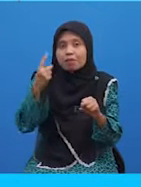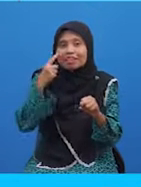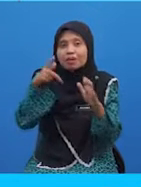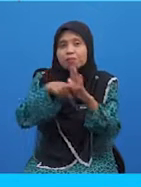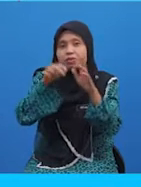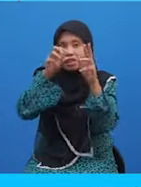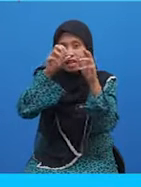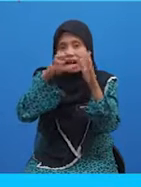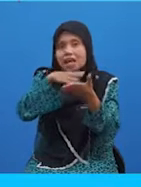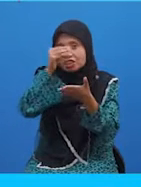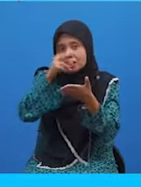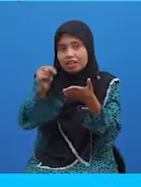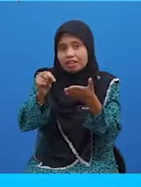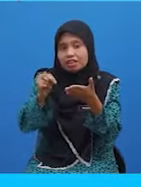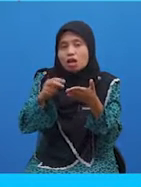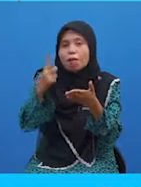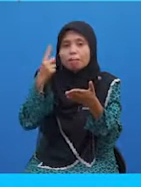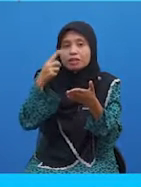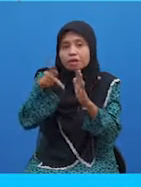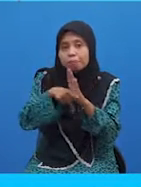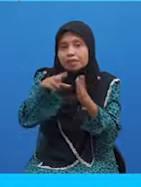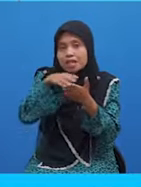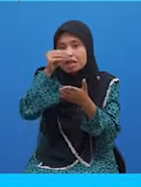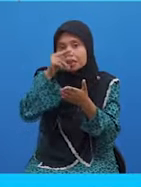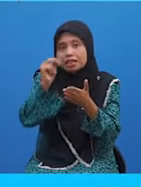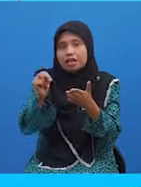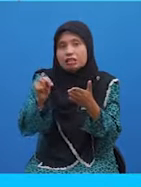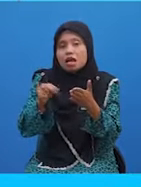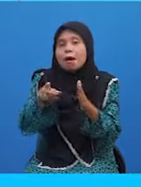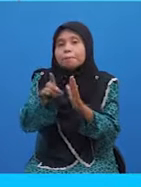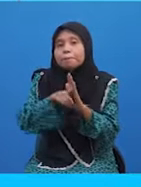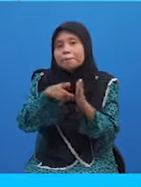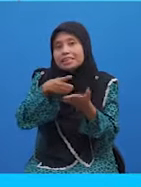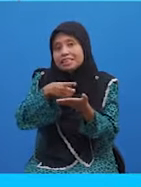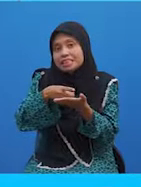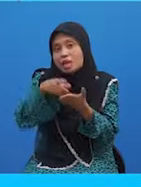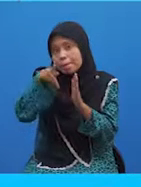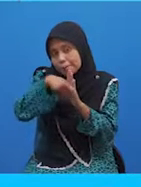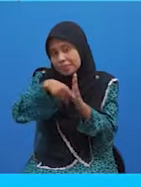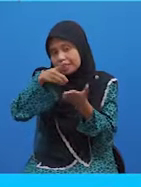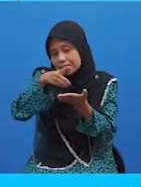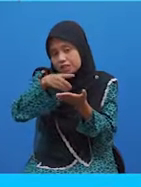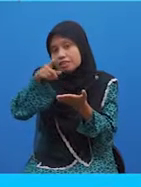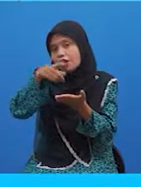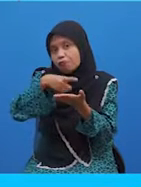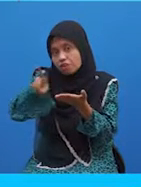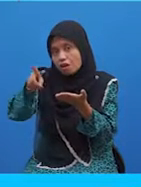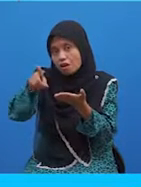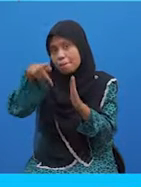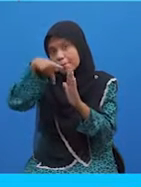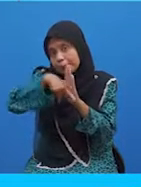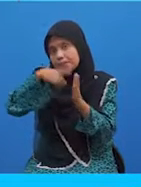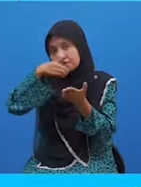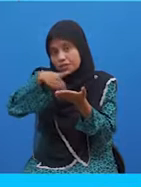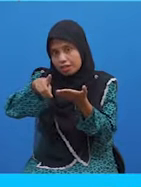mata pelajaran salah dan pembetulannya ialah pendaftaran mata-mata pelajaran.